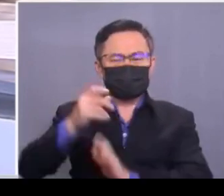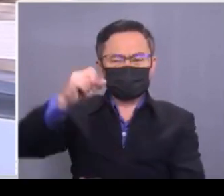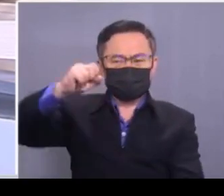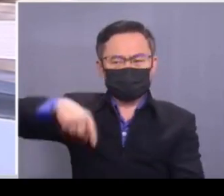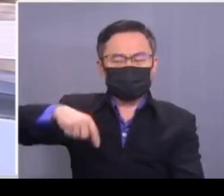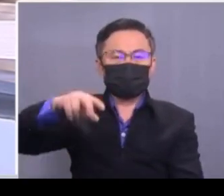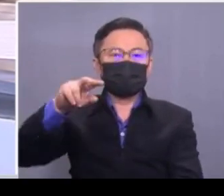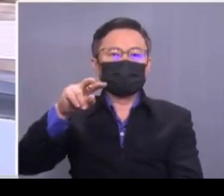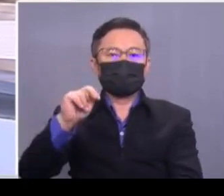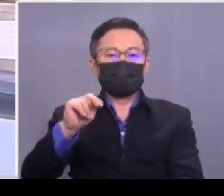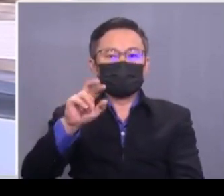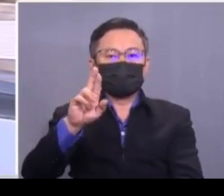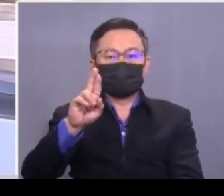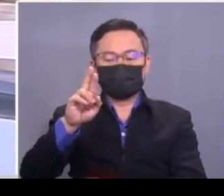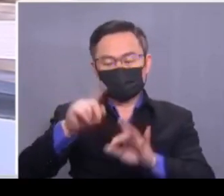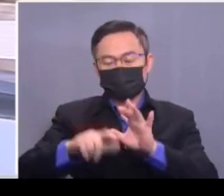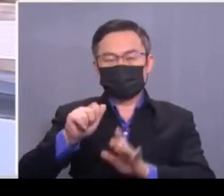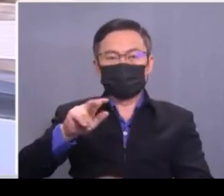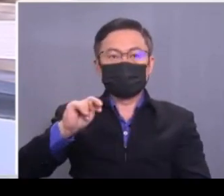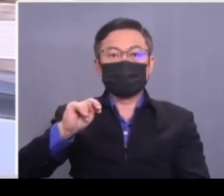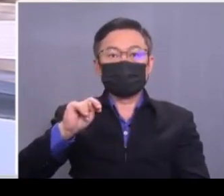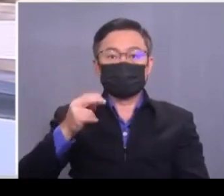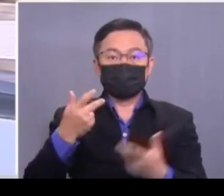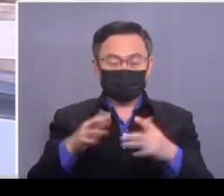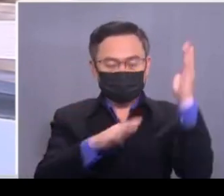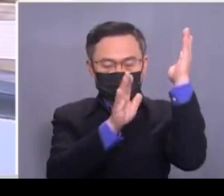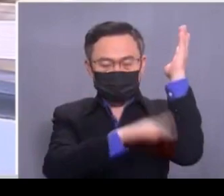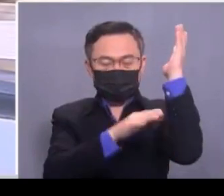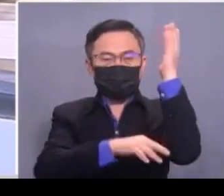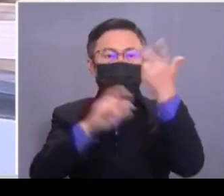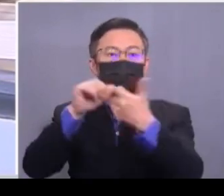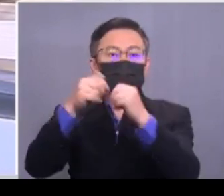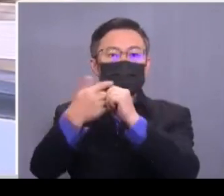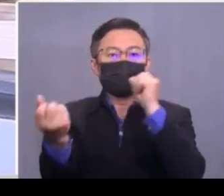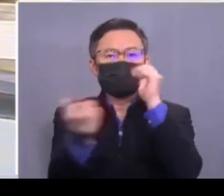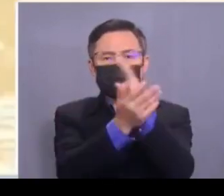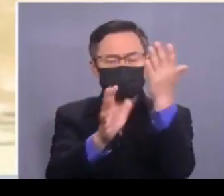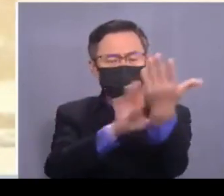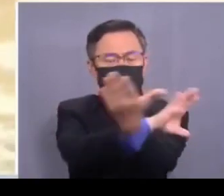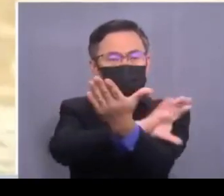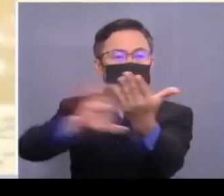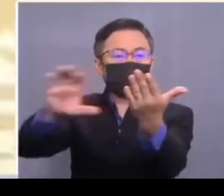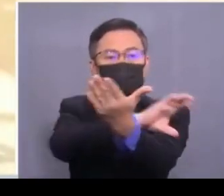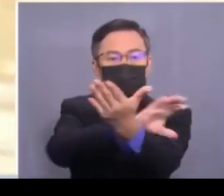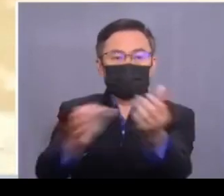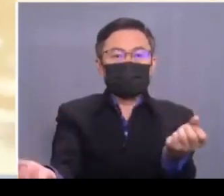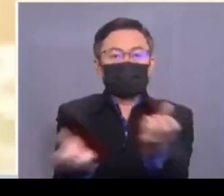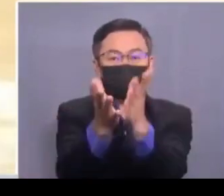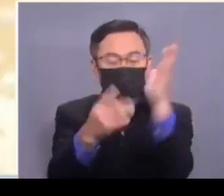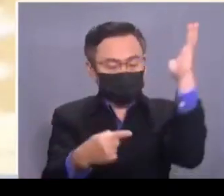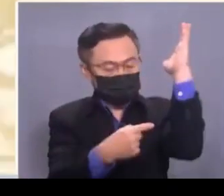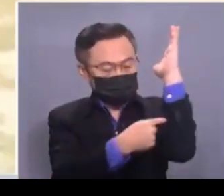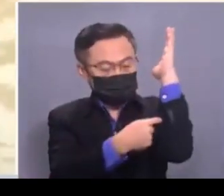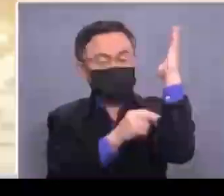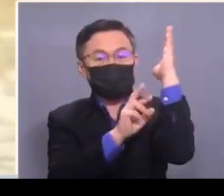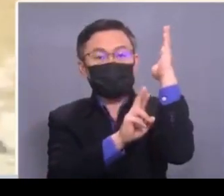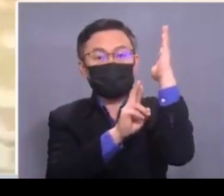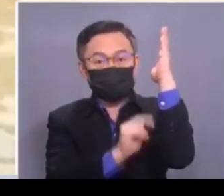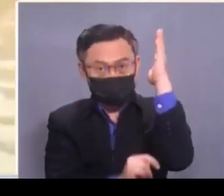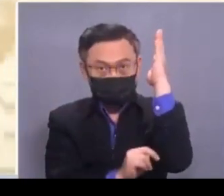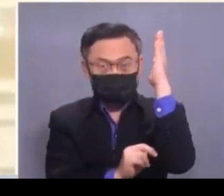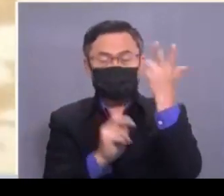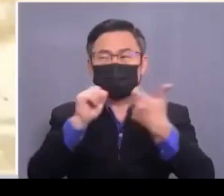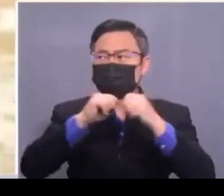และในพื้นที่ภาคใต้อย่างพื้นที่จังหวัดระนองของผู้ชมขาน้ำท่วมในหลายพื้นที่เลยนะคะปรากฎว่าดินภูเขามันก็